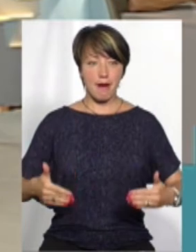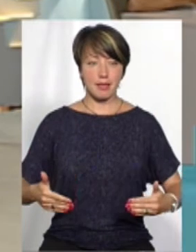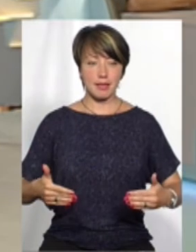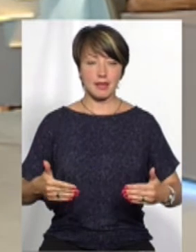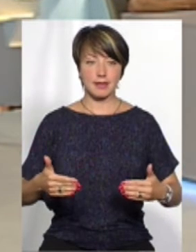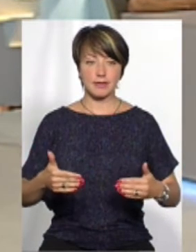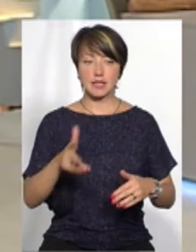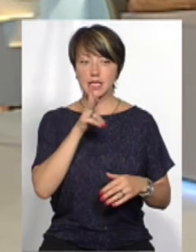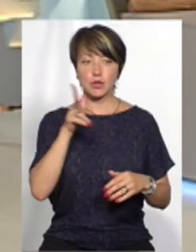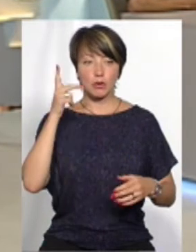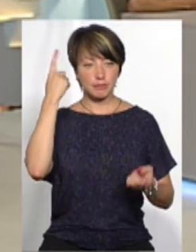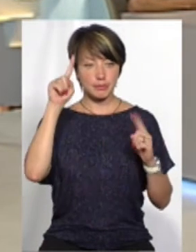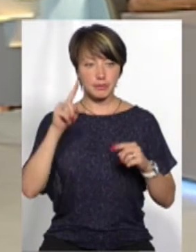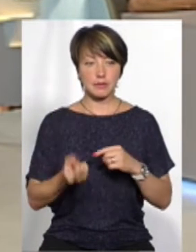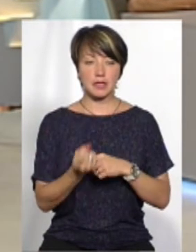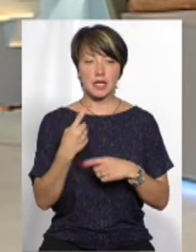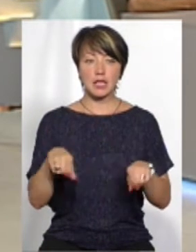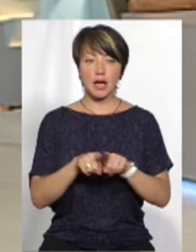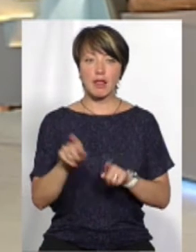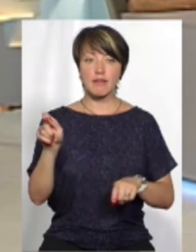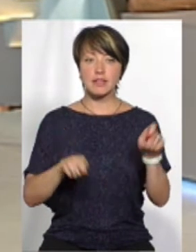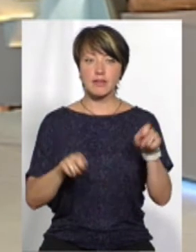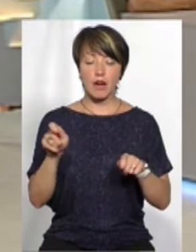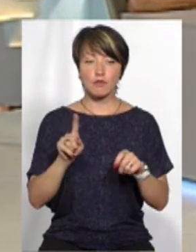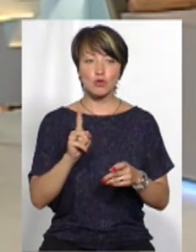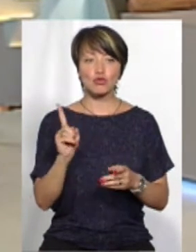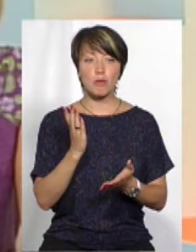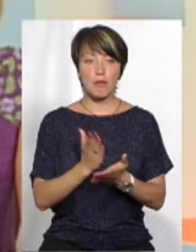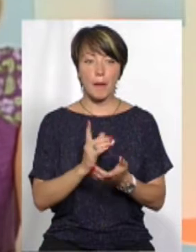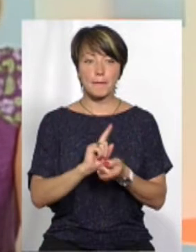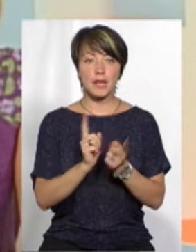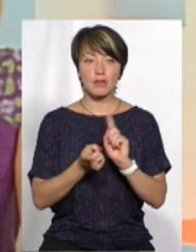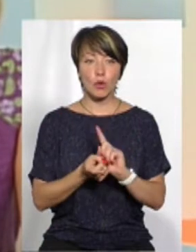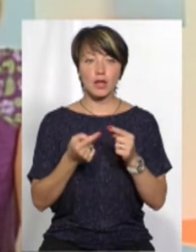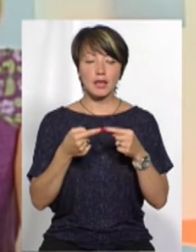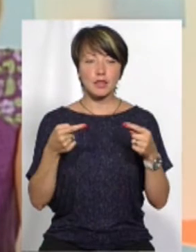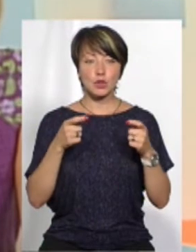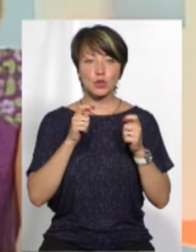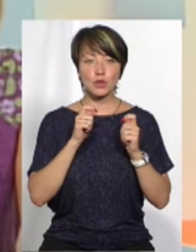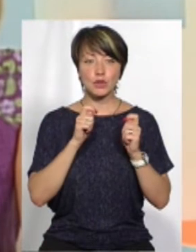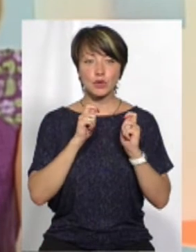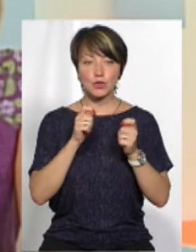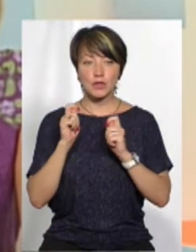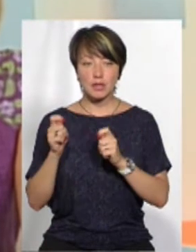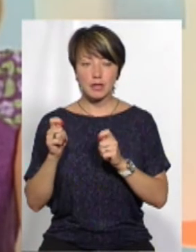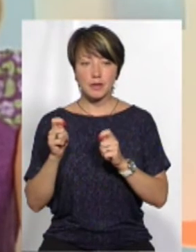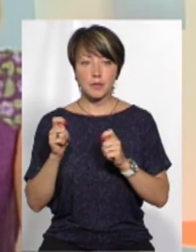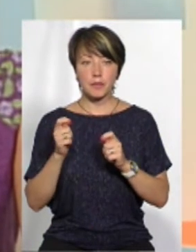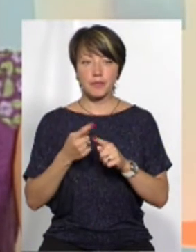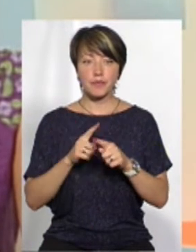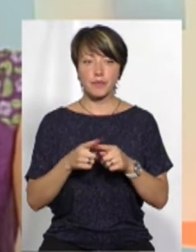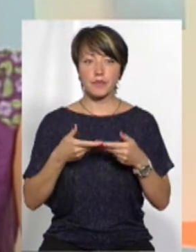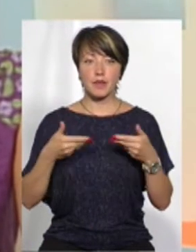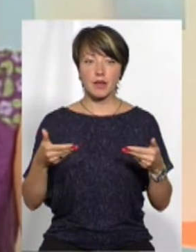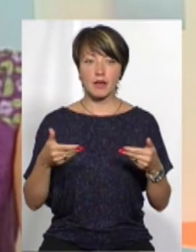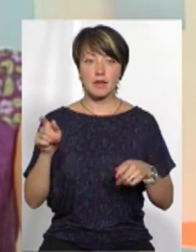три назад, бо ми на фестивалі все, що маємо, перетворюємо на якісь сувеніри для людей, які приходять на фестиваль. Тому що вони